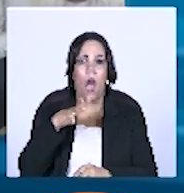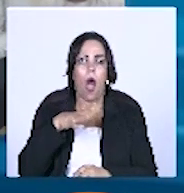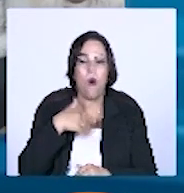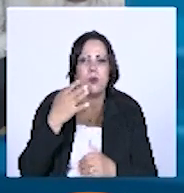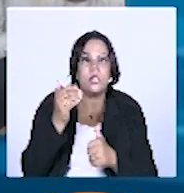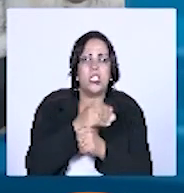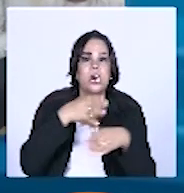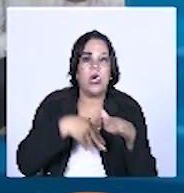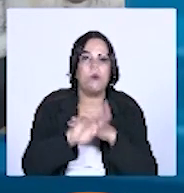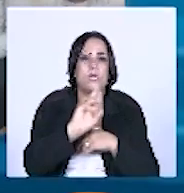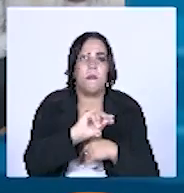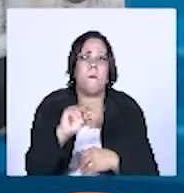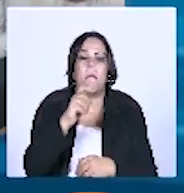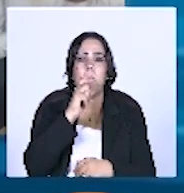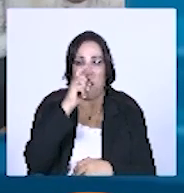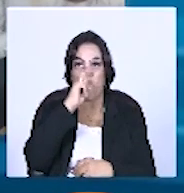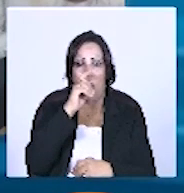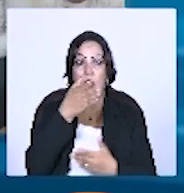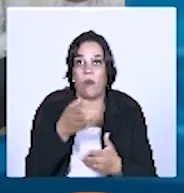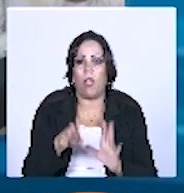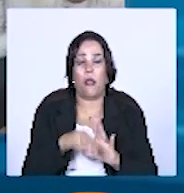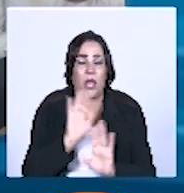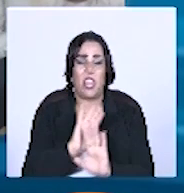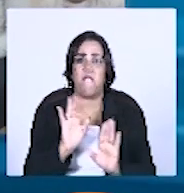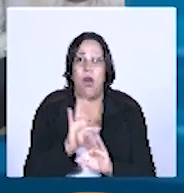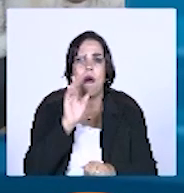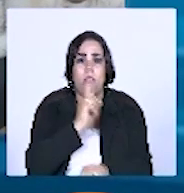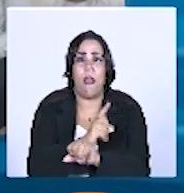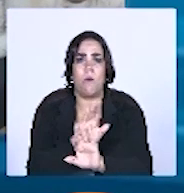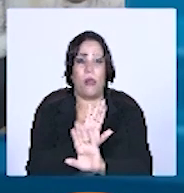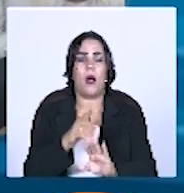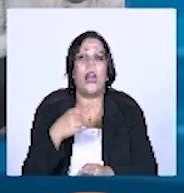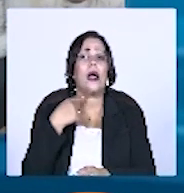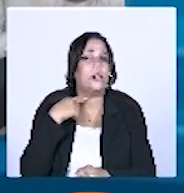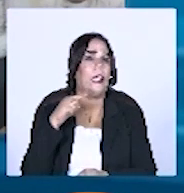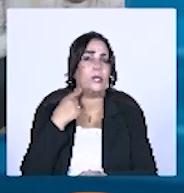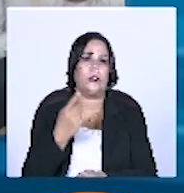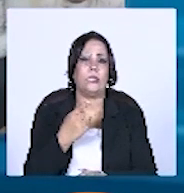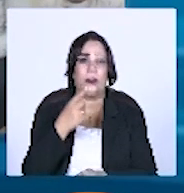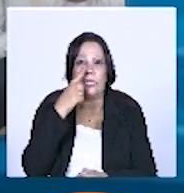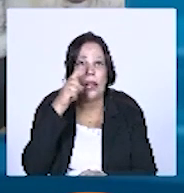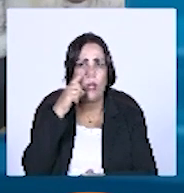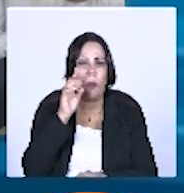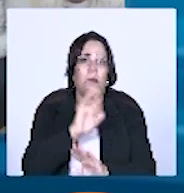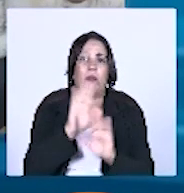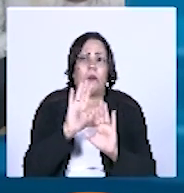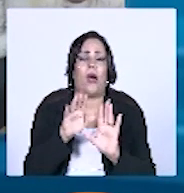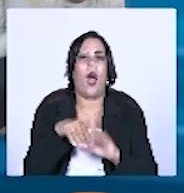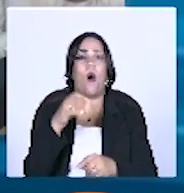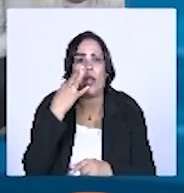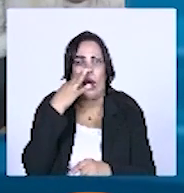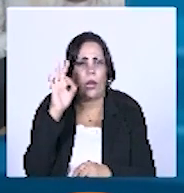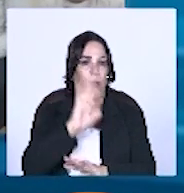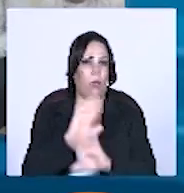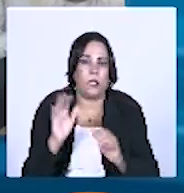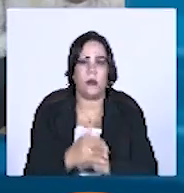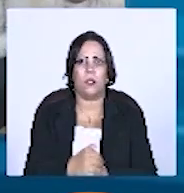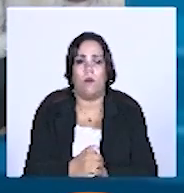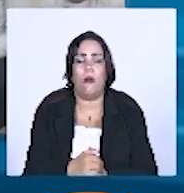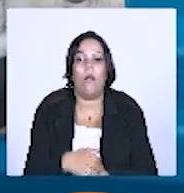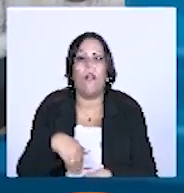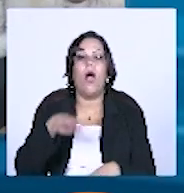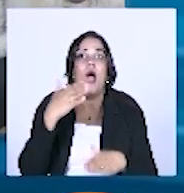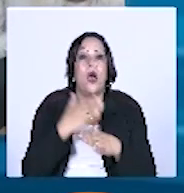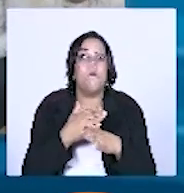زي البنات الثانيه اللي في القريه واكتفي بالتعليم الاعدادي ولا بالثانوي او حتى تاخد دبلوم دي